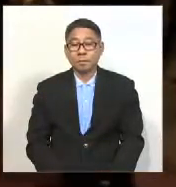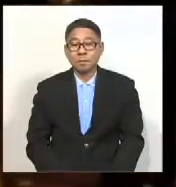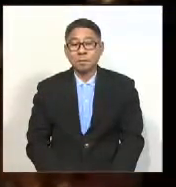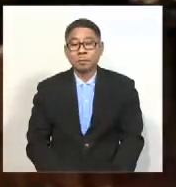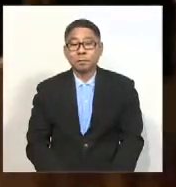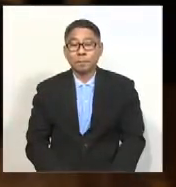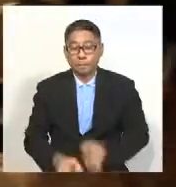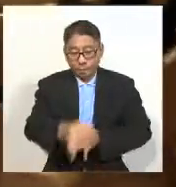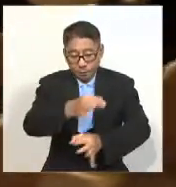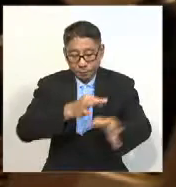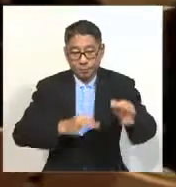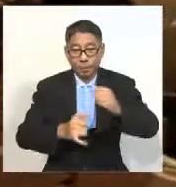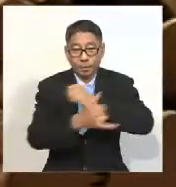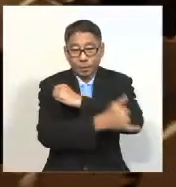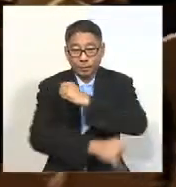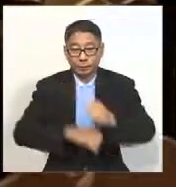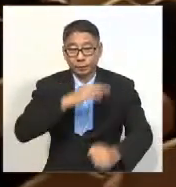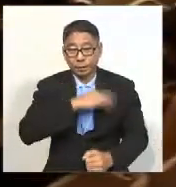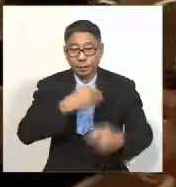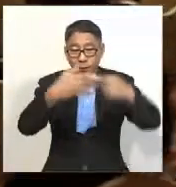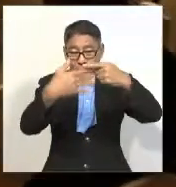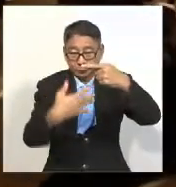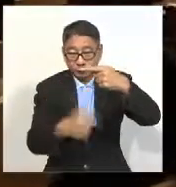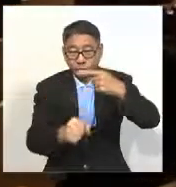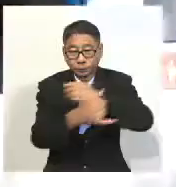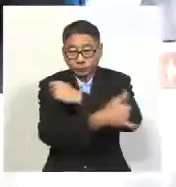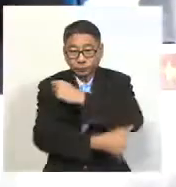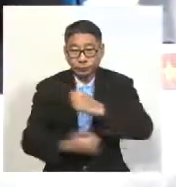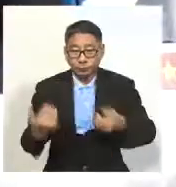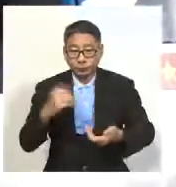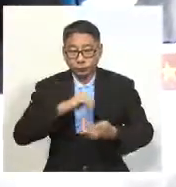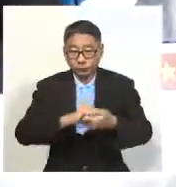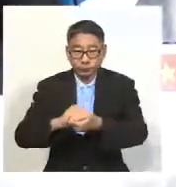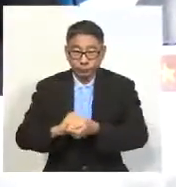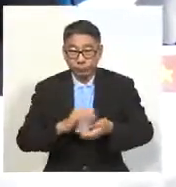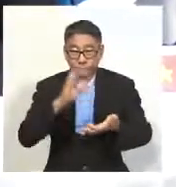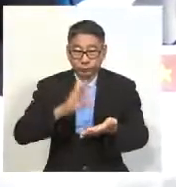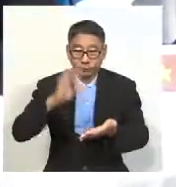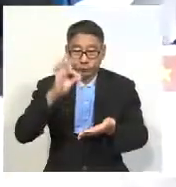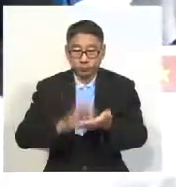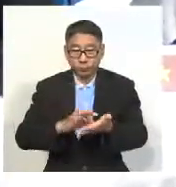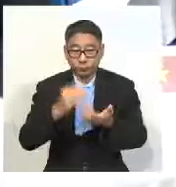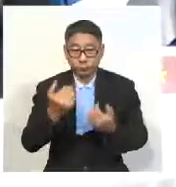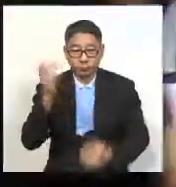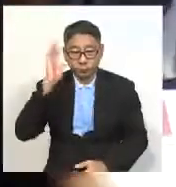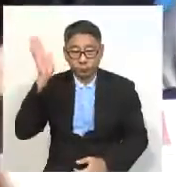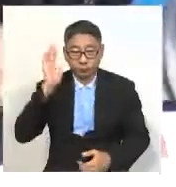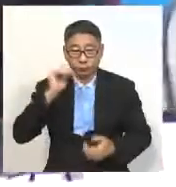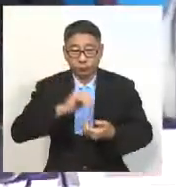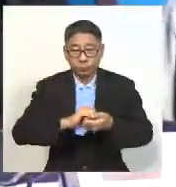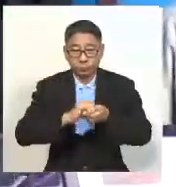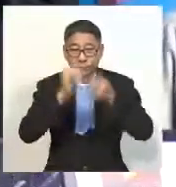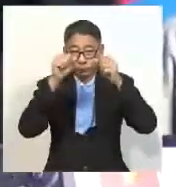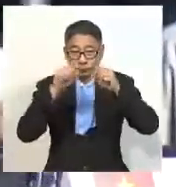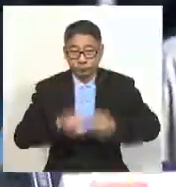จากนั้นตัวแทนจากประเทศสมาชิกไอป้าทั้ง10ประเทศได้ร่วมกันลงนามข้อมติในแถลงการร่วมผ่านการ